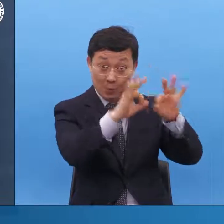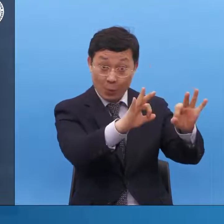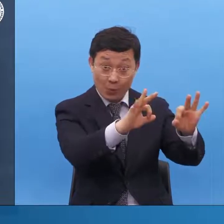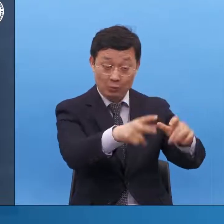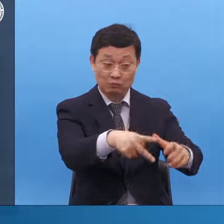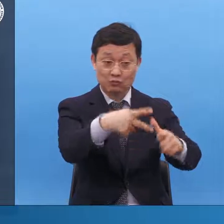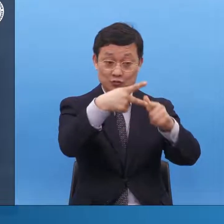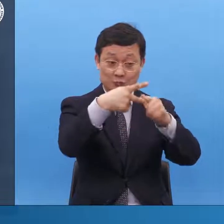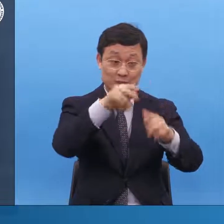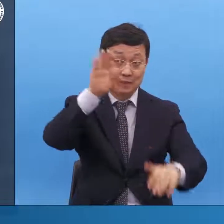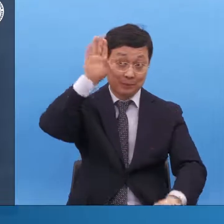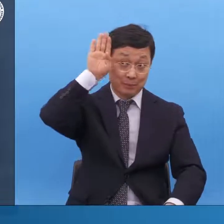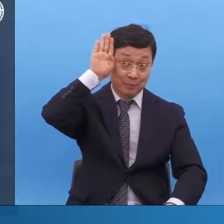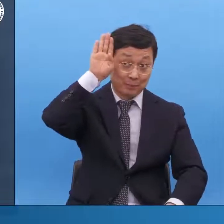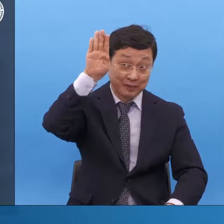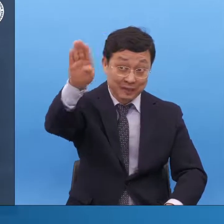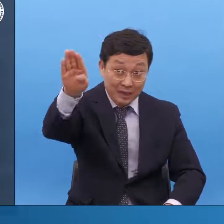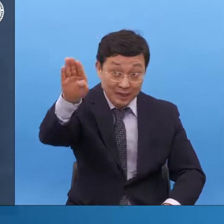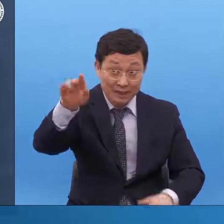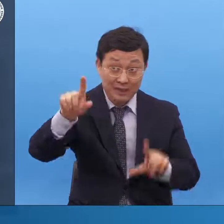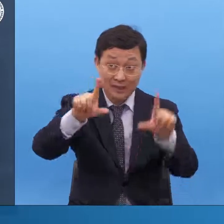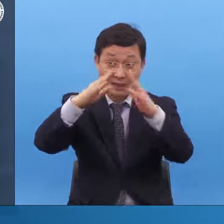미래 현장을 보고요. The future field.